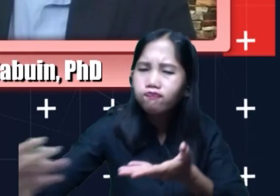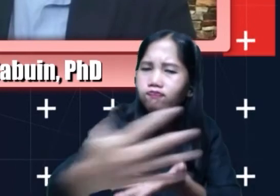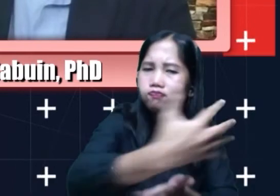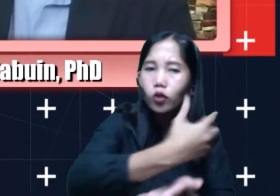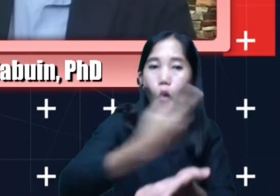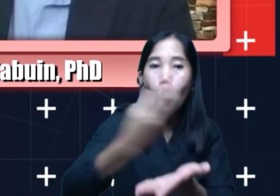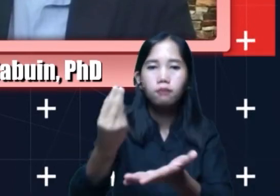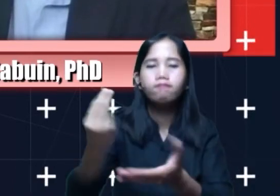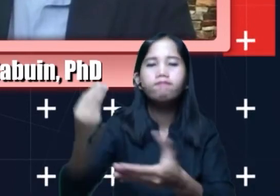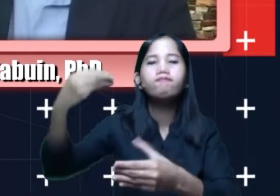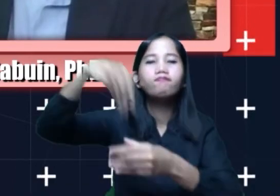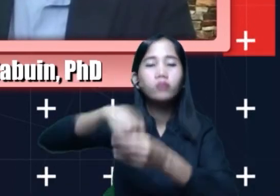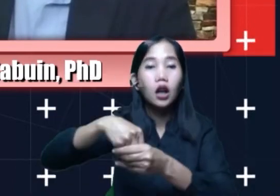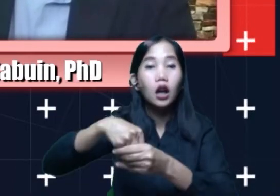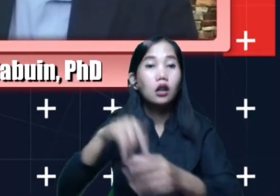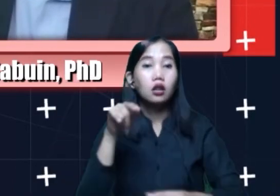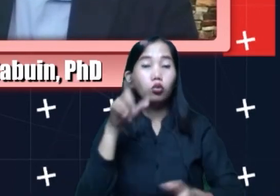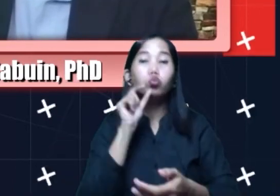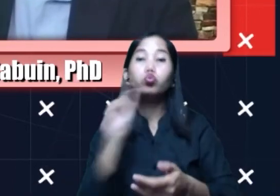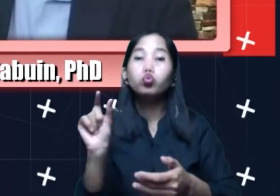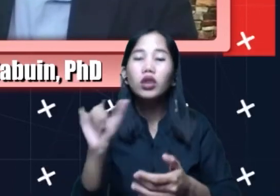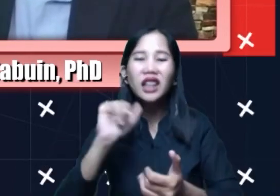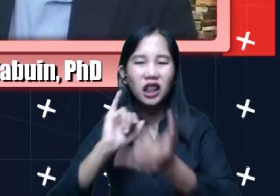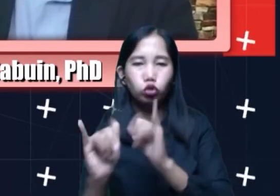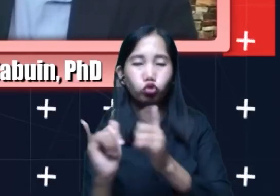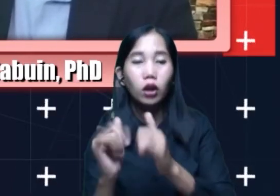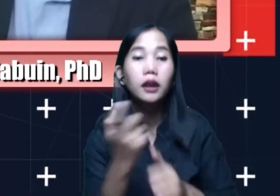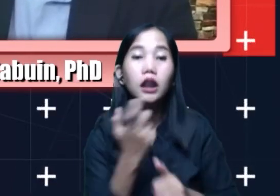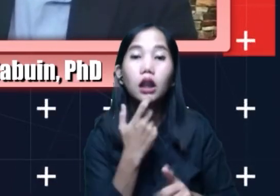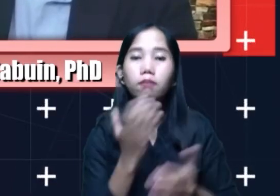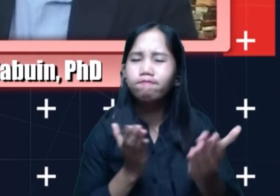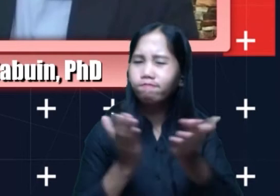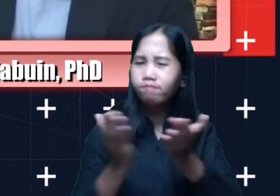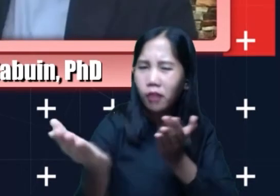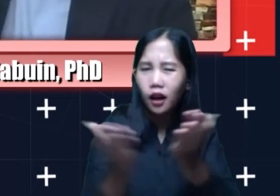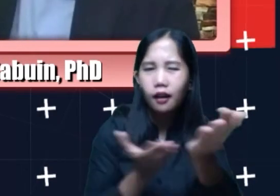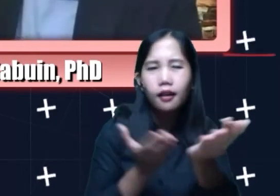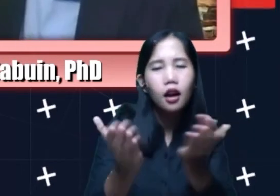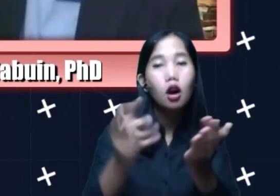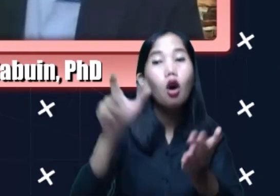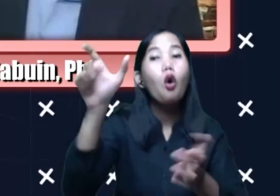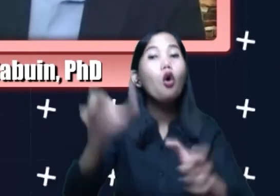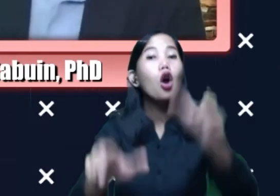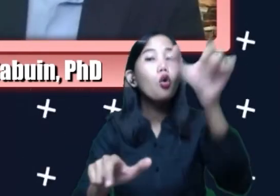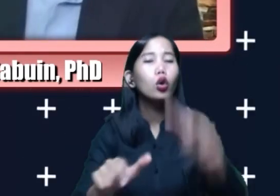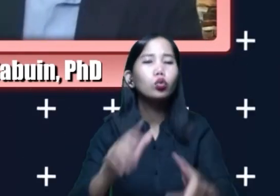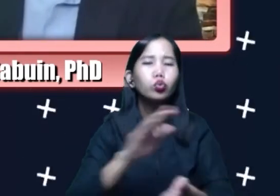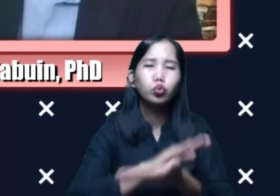tidak perlu lagi aku menuliskan kepadamu. Aku telah tahu kerelaan hatimu. Ini kepada jemaat Korintus